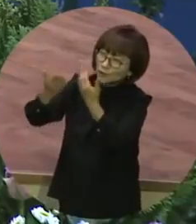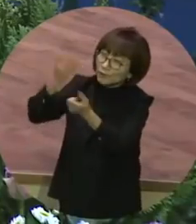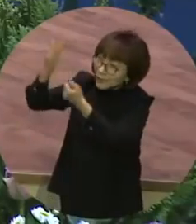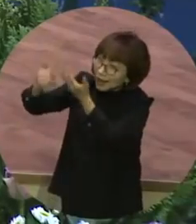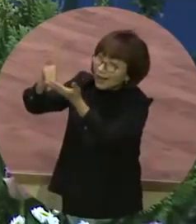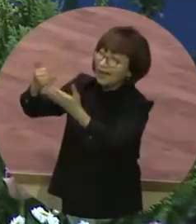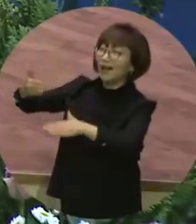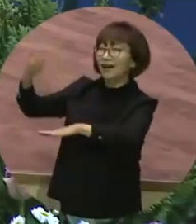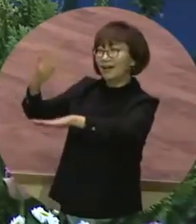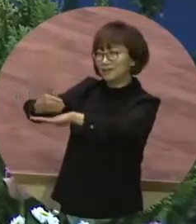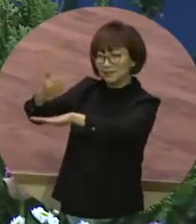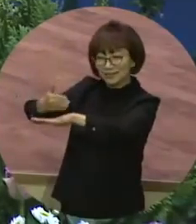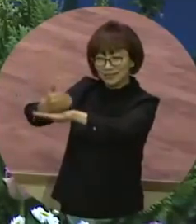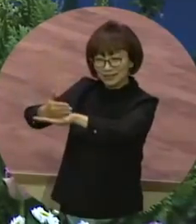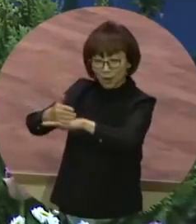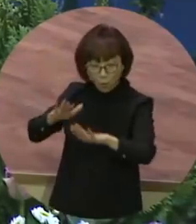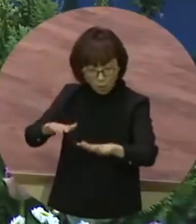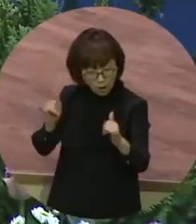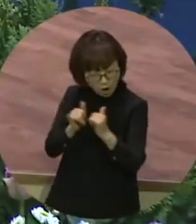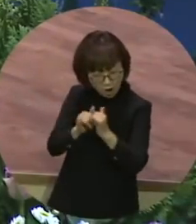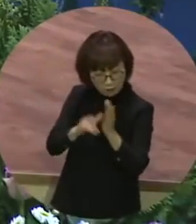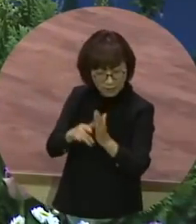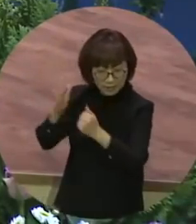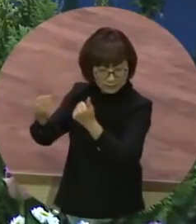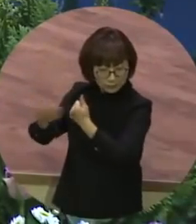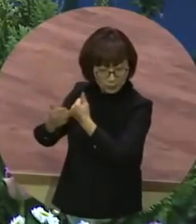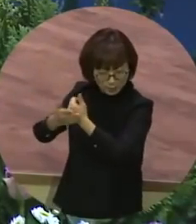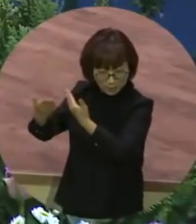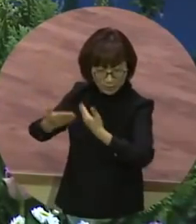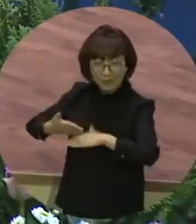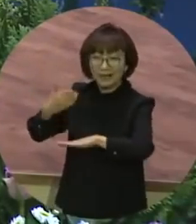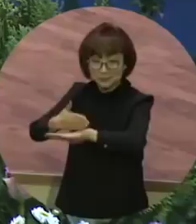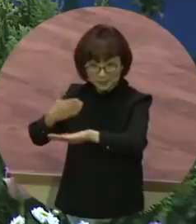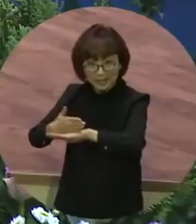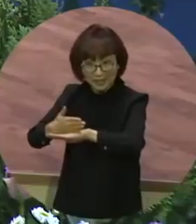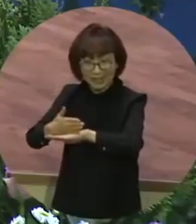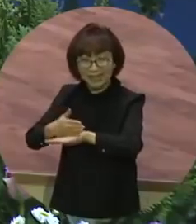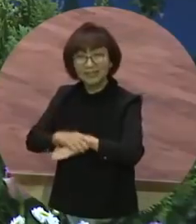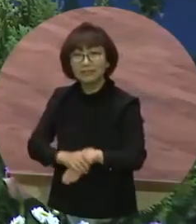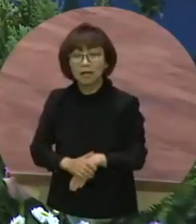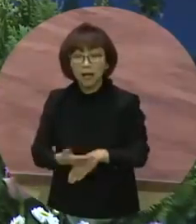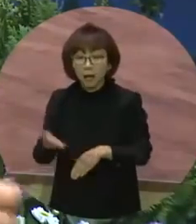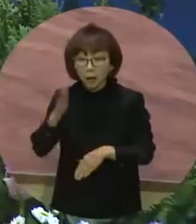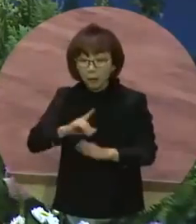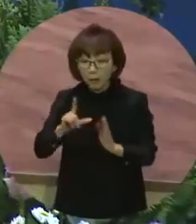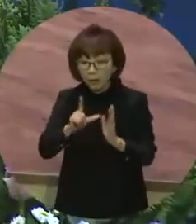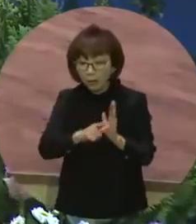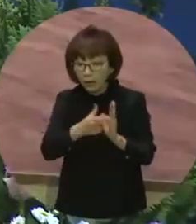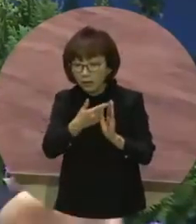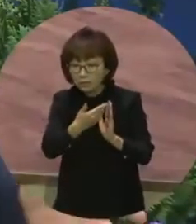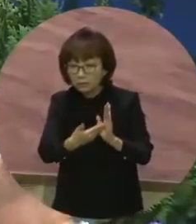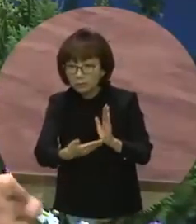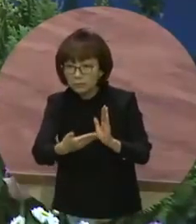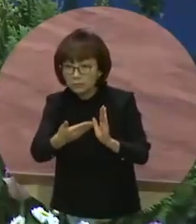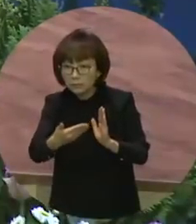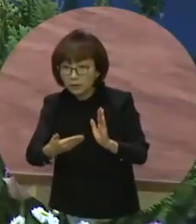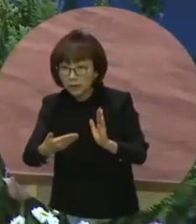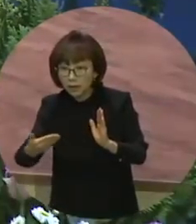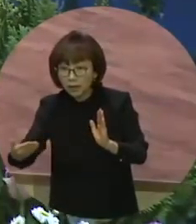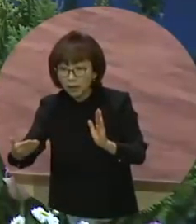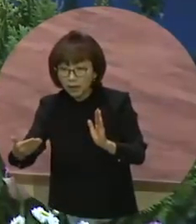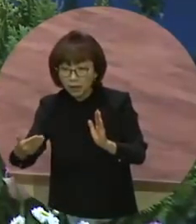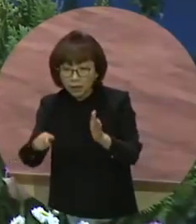것입니다. 하나님이 역사하셨구나. 나와 함께 하셨구나. 그런데 얼마 지나지 않아서 그